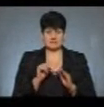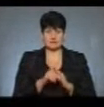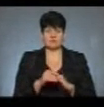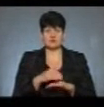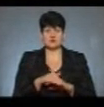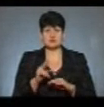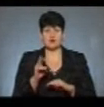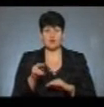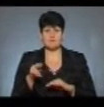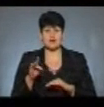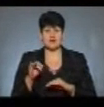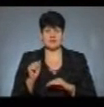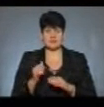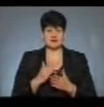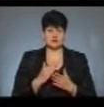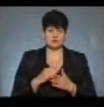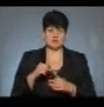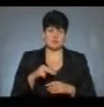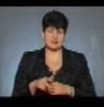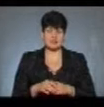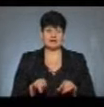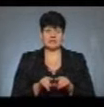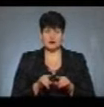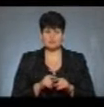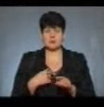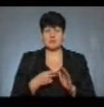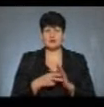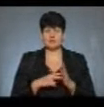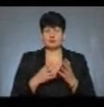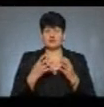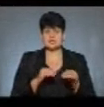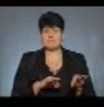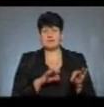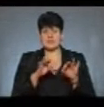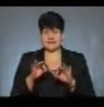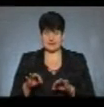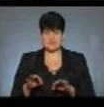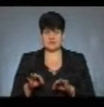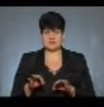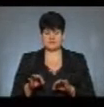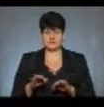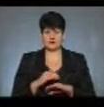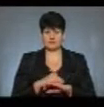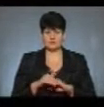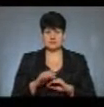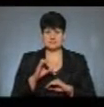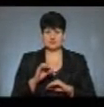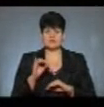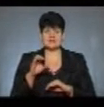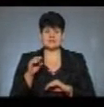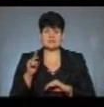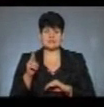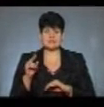Коперника існуючий пішохідний перехід. Також ми плануємо ще перенести пішохідний перехід по вулиці Січових